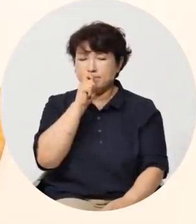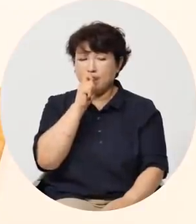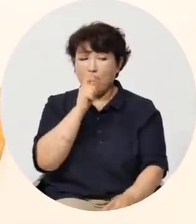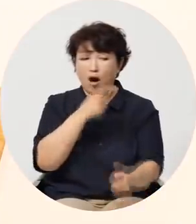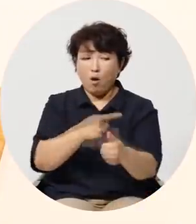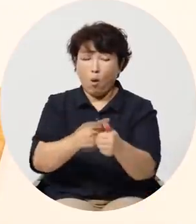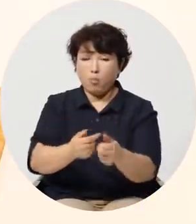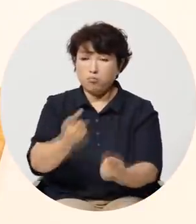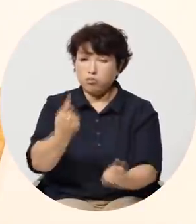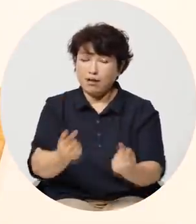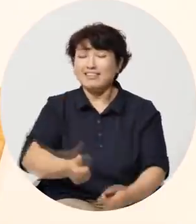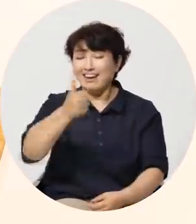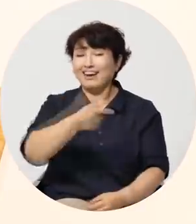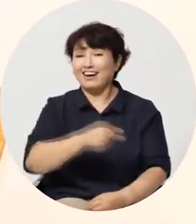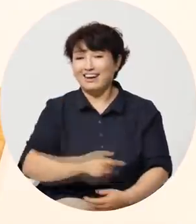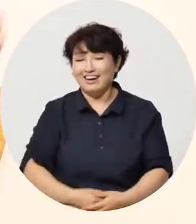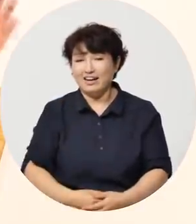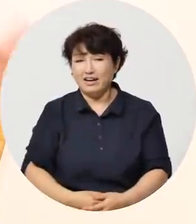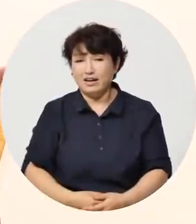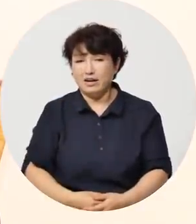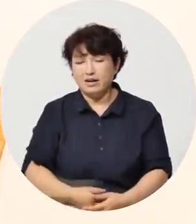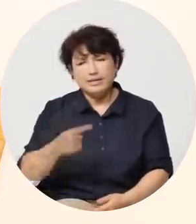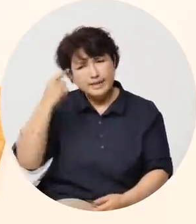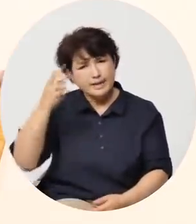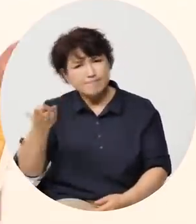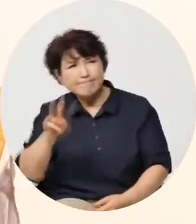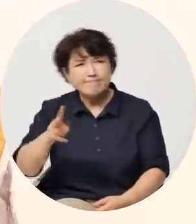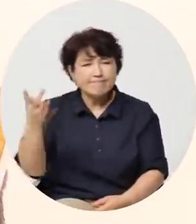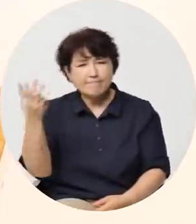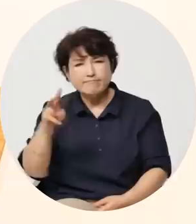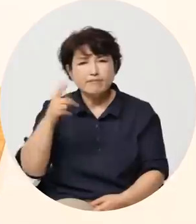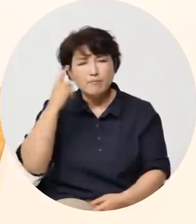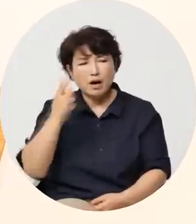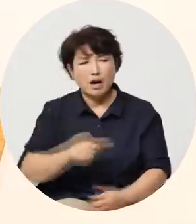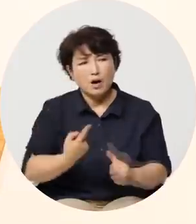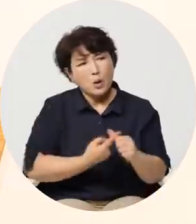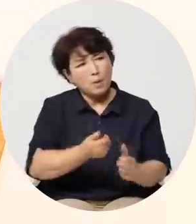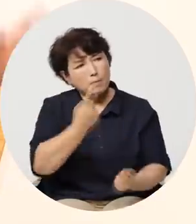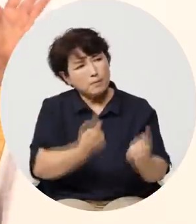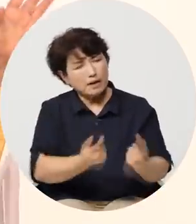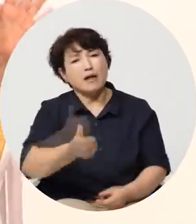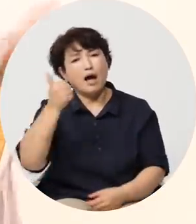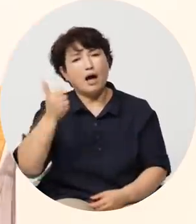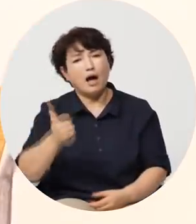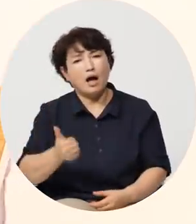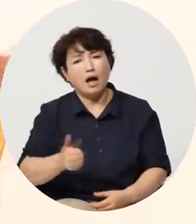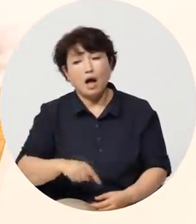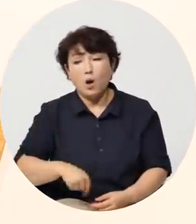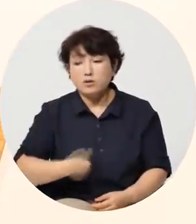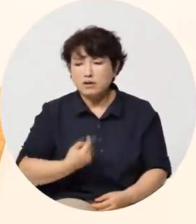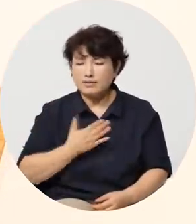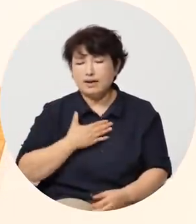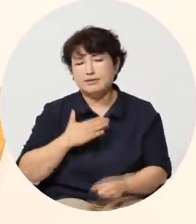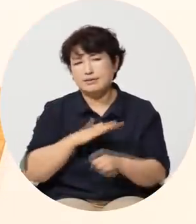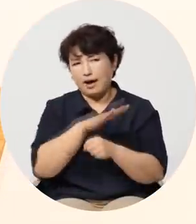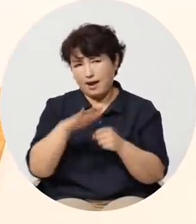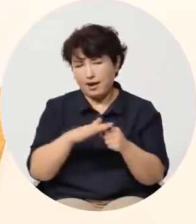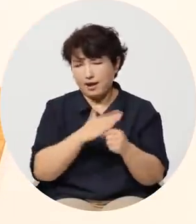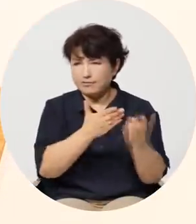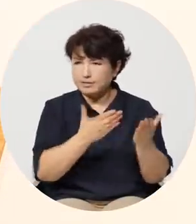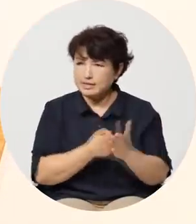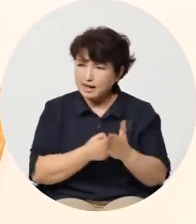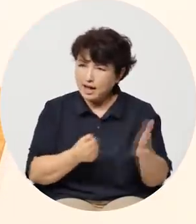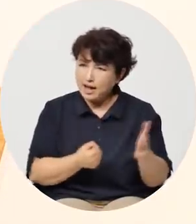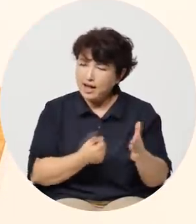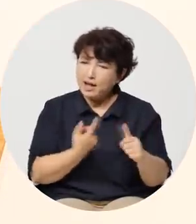건 욕하는 것보단 낫다. 그러니까, 이렇게 생각하라는 거야. 욕하는 네, 것보단 낫다. 그래도 뭐 지원자 그래도 나를